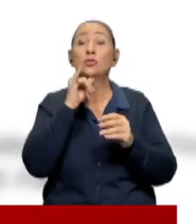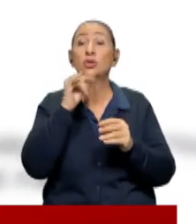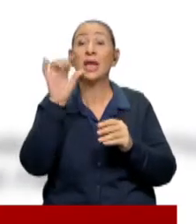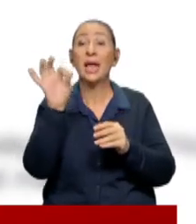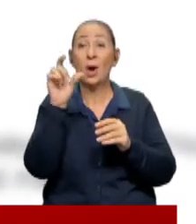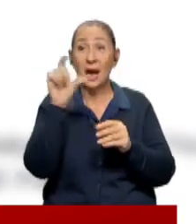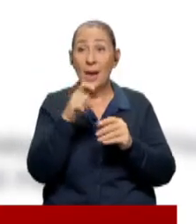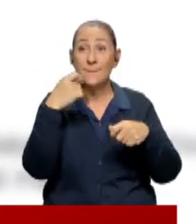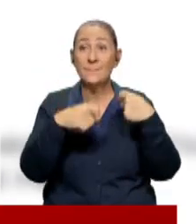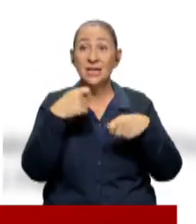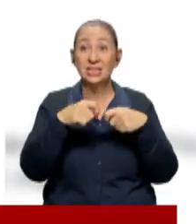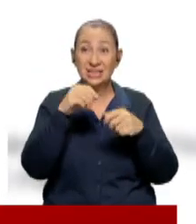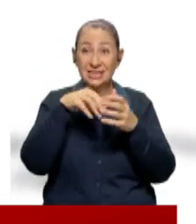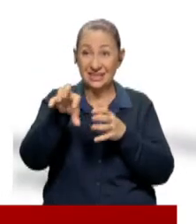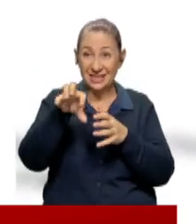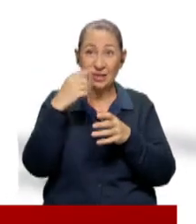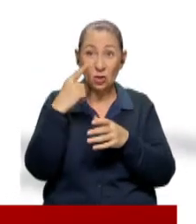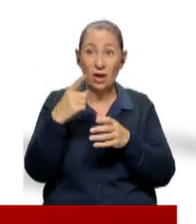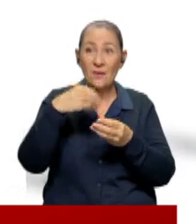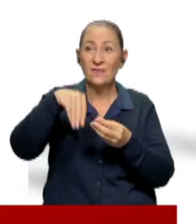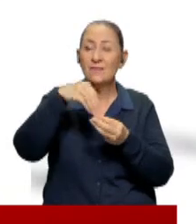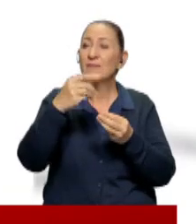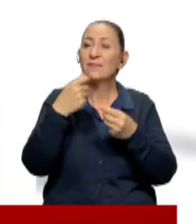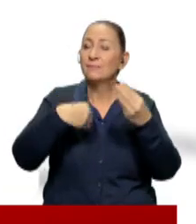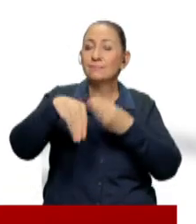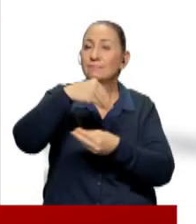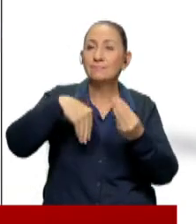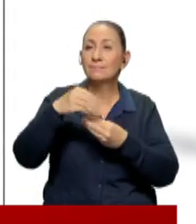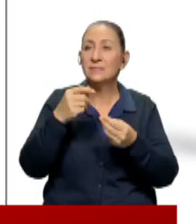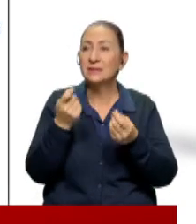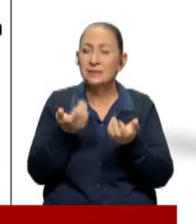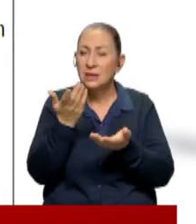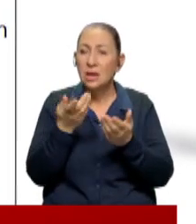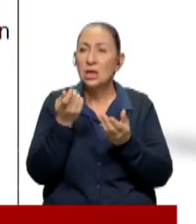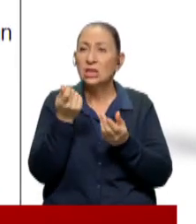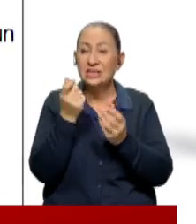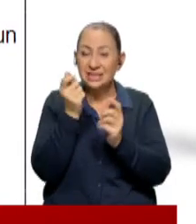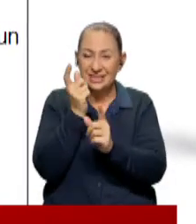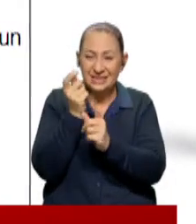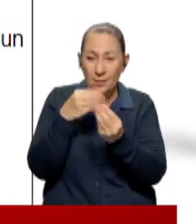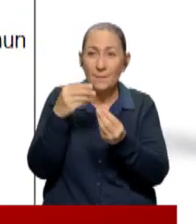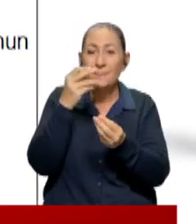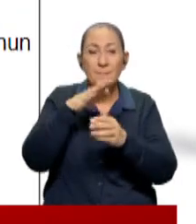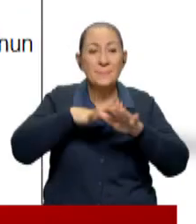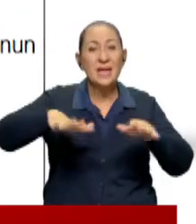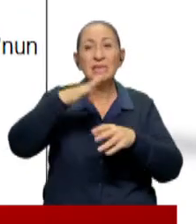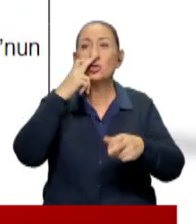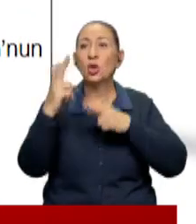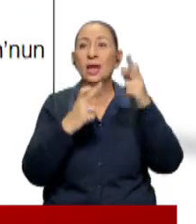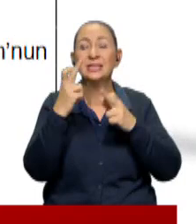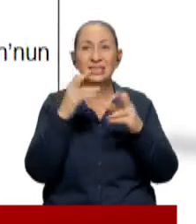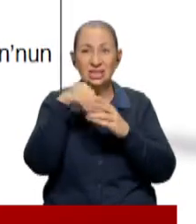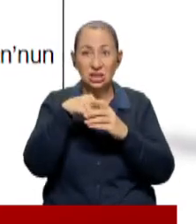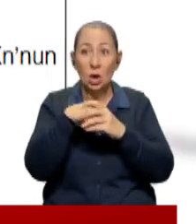ve Eylül aylarında bankacılık sektörü paylarına ait vadeli işlem piyasalarındaki hareketlerinde işlem bazlı piyasa dolandırıcılığı suçunun